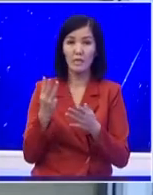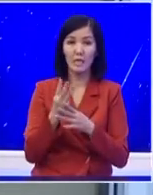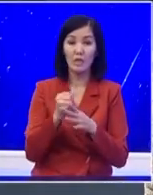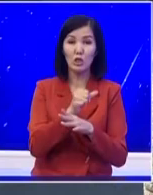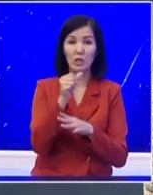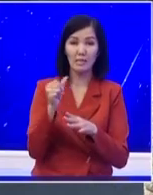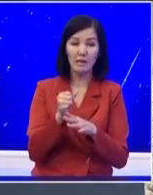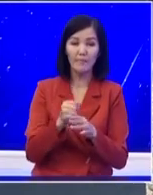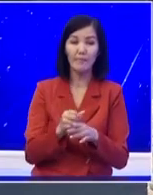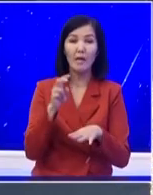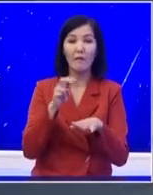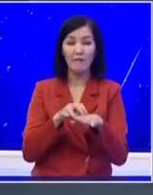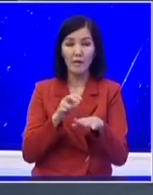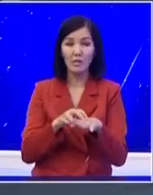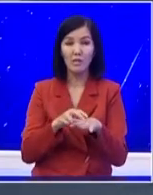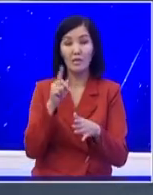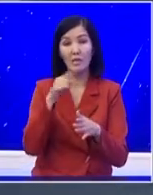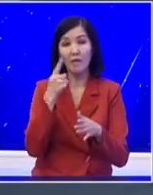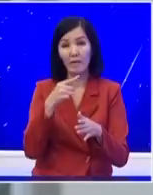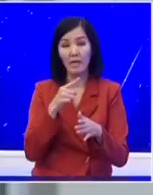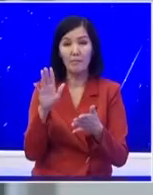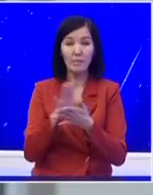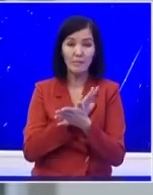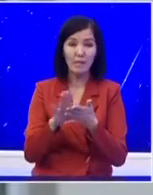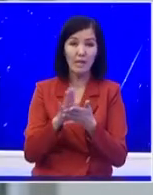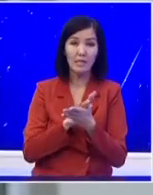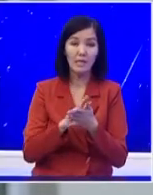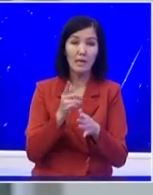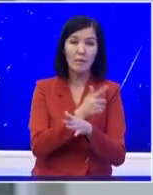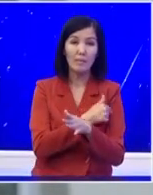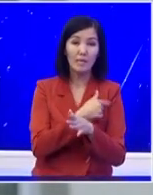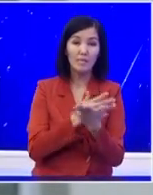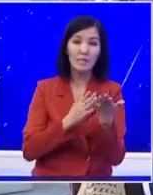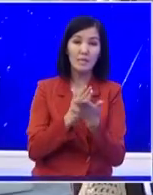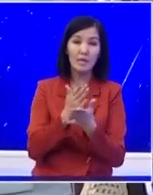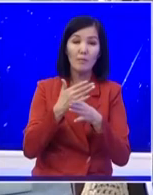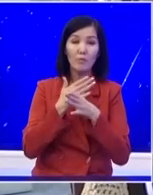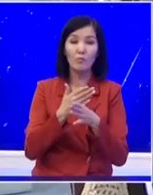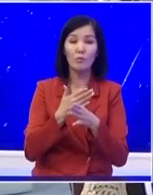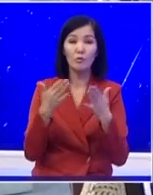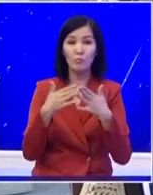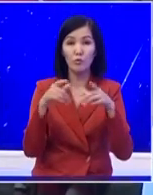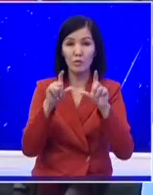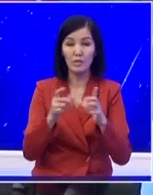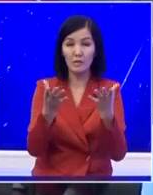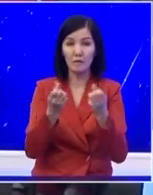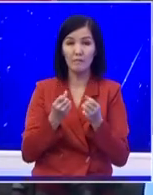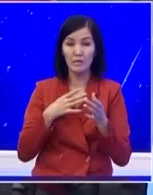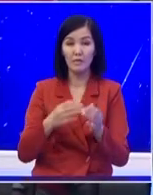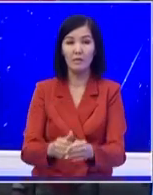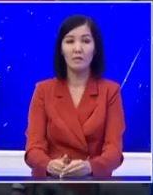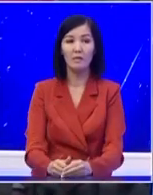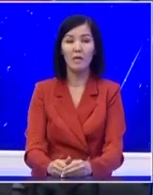3 часа. Врачи, в свою очередь, уверяют, что бесплатный гарантированный объем медицинской помощи можно получить, не выходя из дома. Сейчас очень